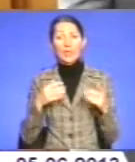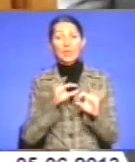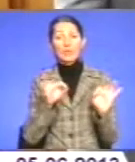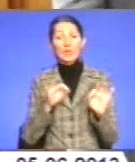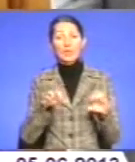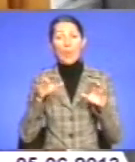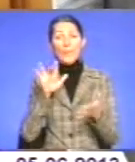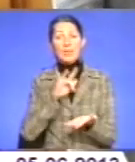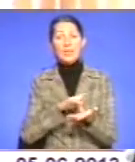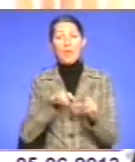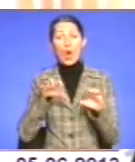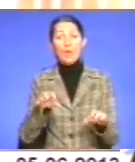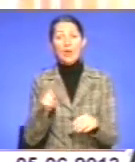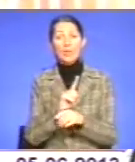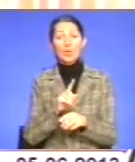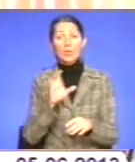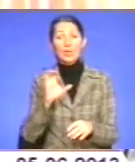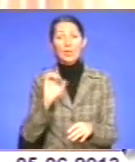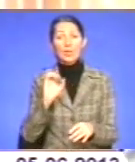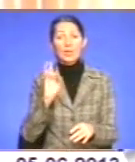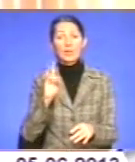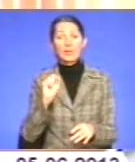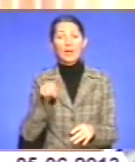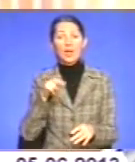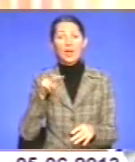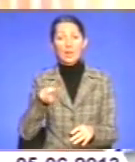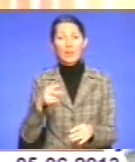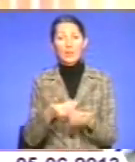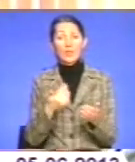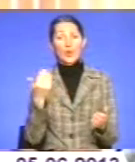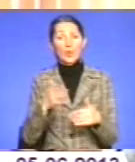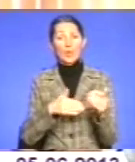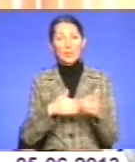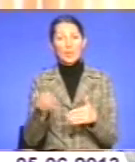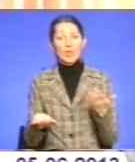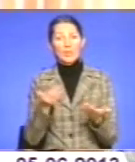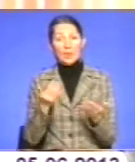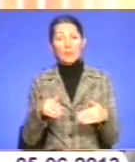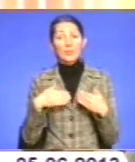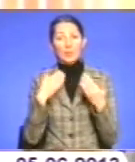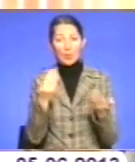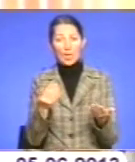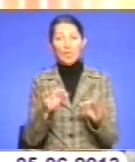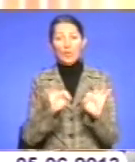Тернополя Сергій Надал. Від вашої професійності, від зваженості, виваженості подачі цієї інформації залежить